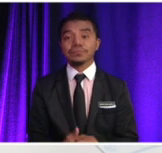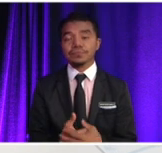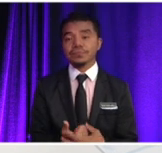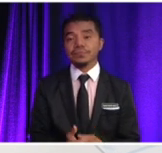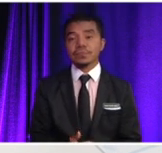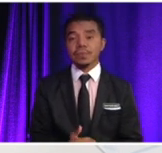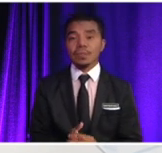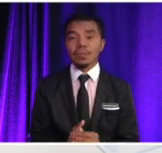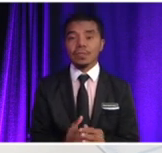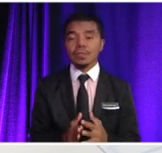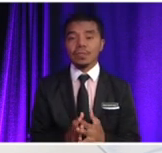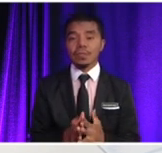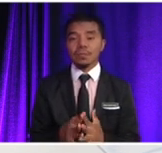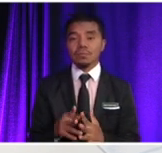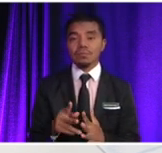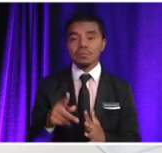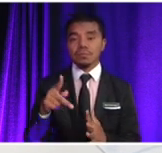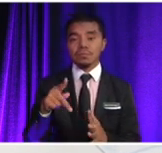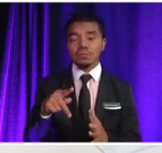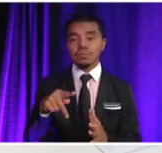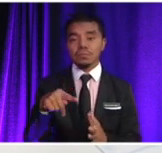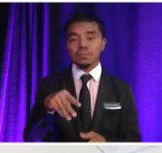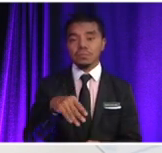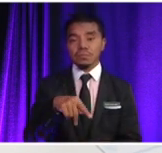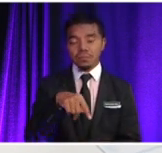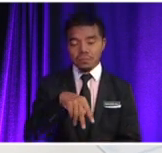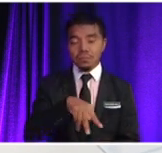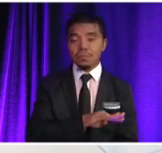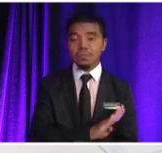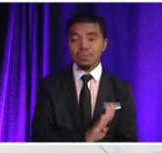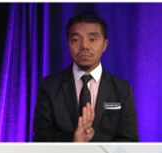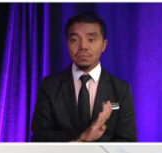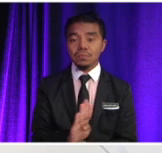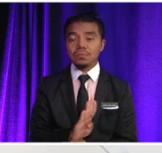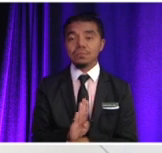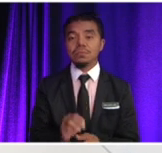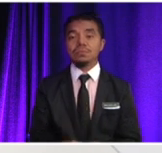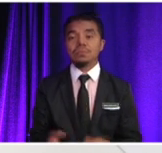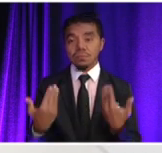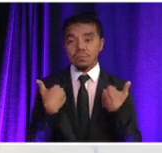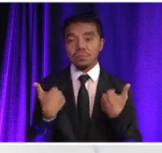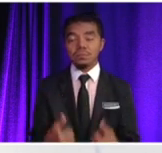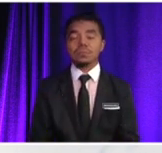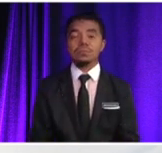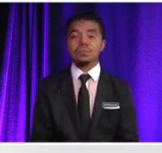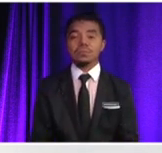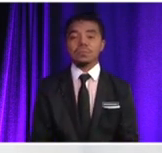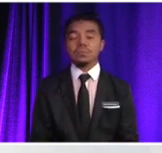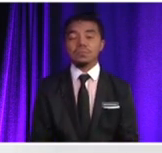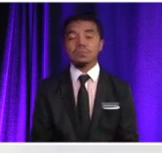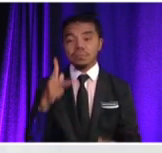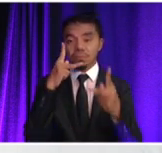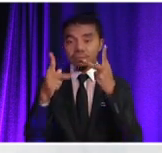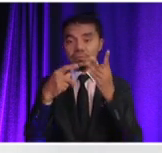dalam perniagaan salah Oke terima kasih betul Ainun ya Oke jadi seolah nih kata kekuncinya